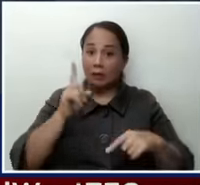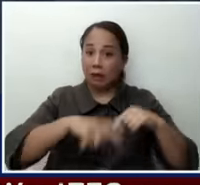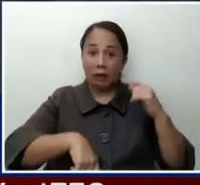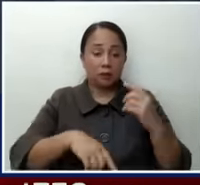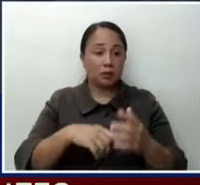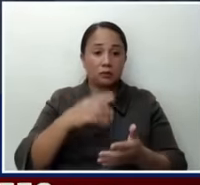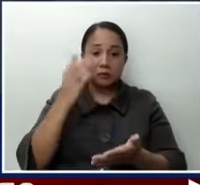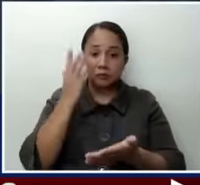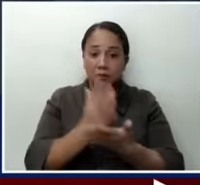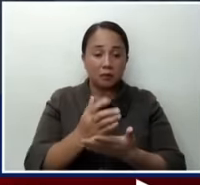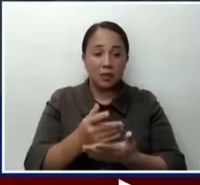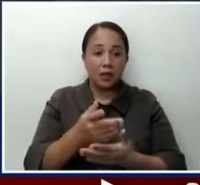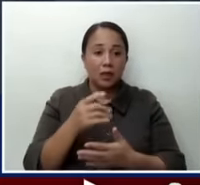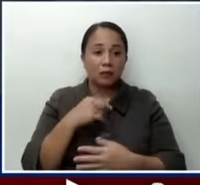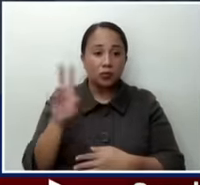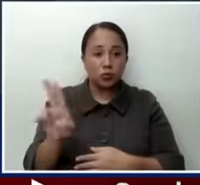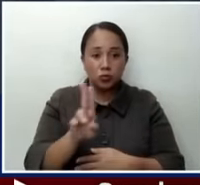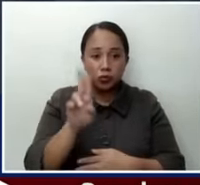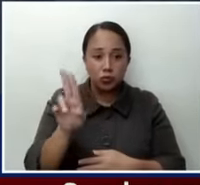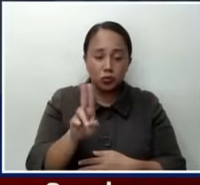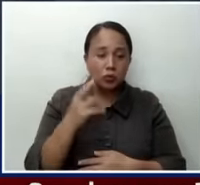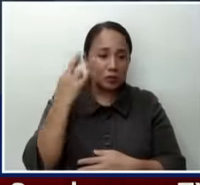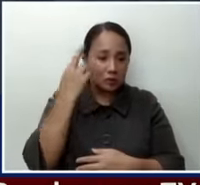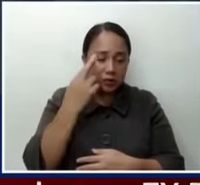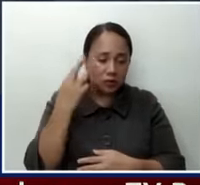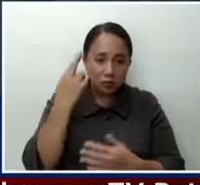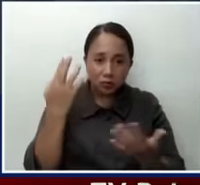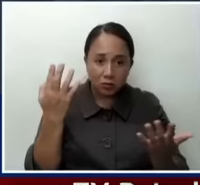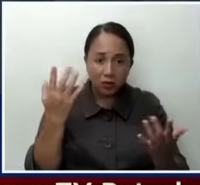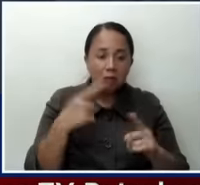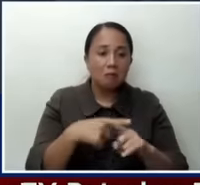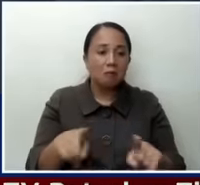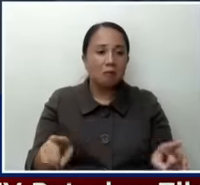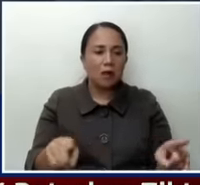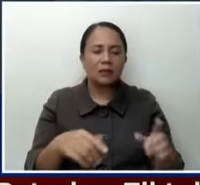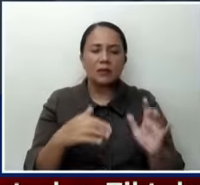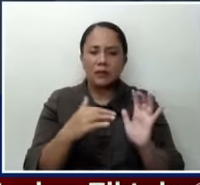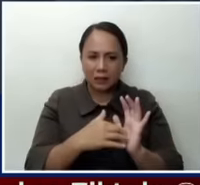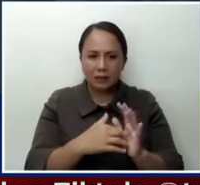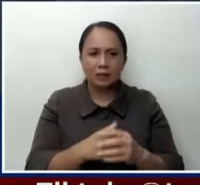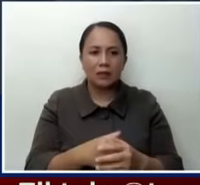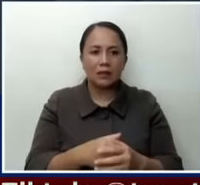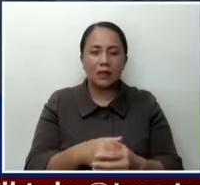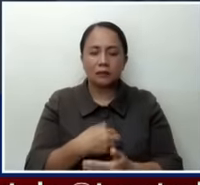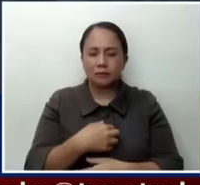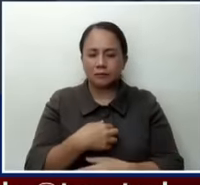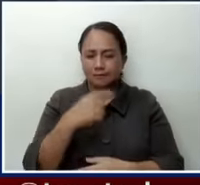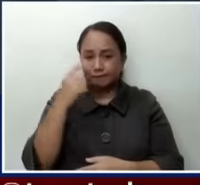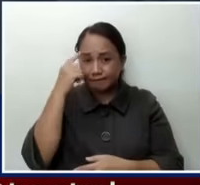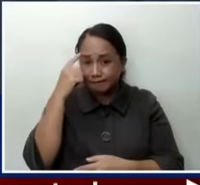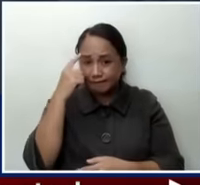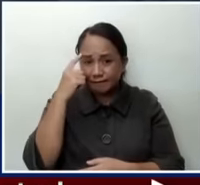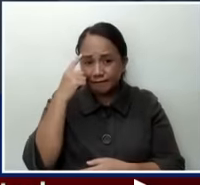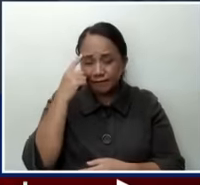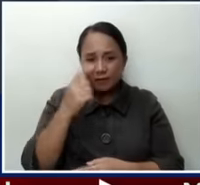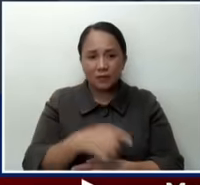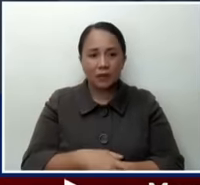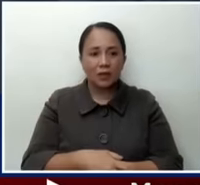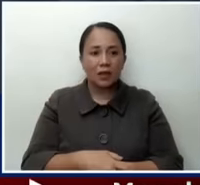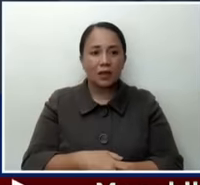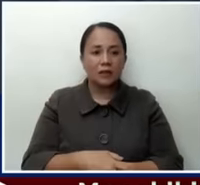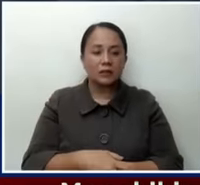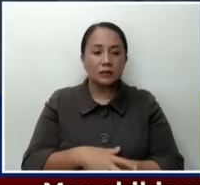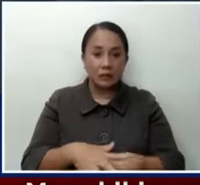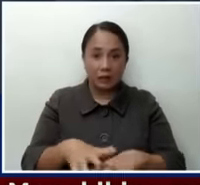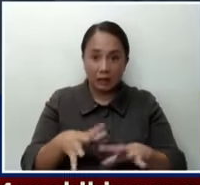kung gusto niyang gamitin yung dahilang iyon. Pero again, I don't think it would be an